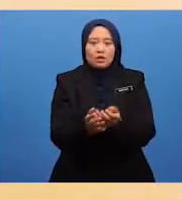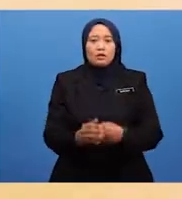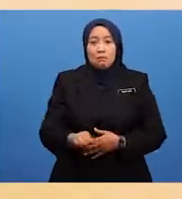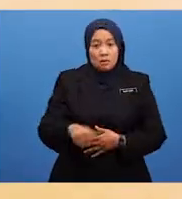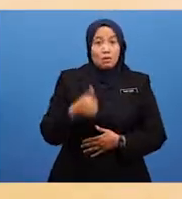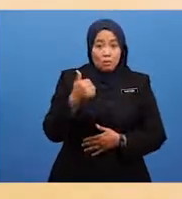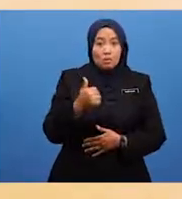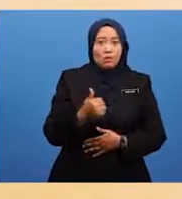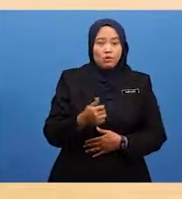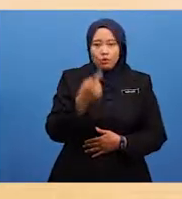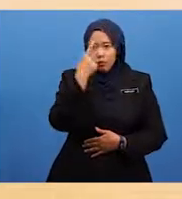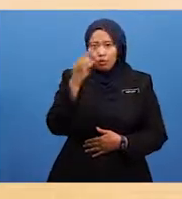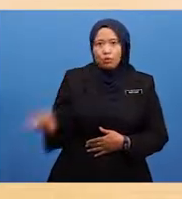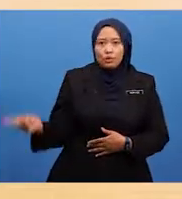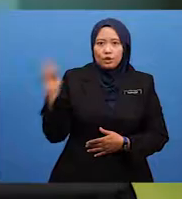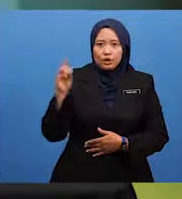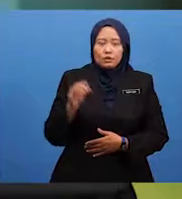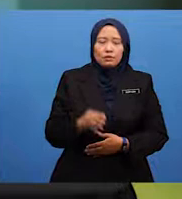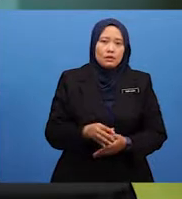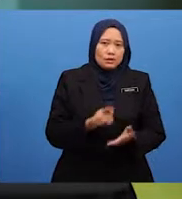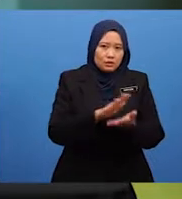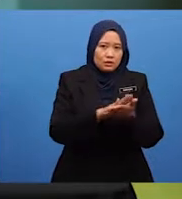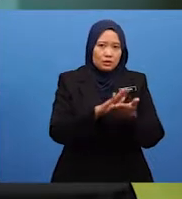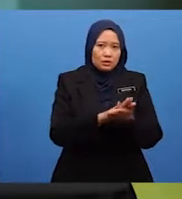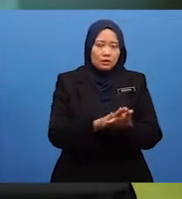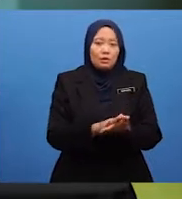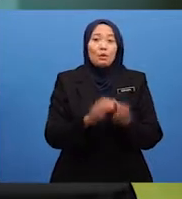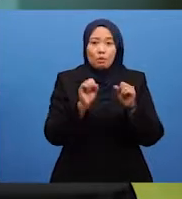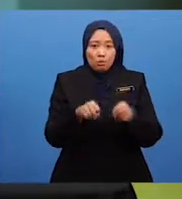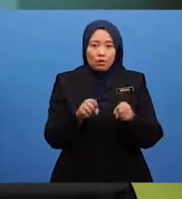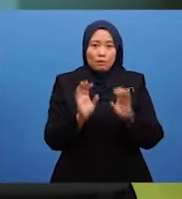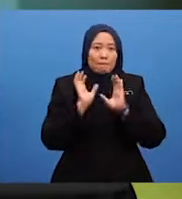Cikgu dapat membaling dan juga menangkap bola ini.